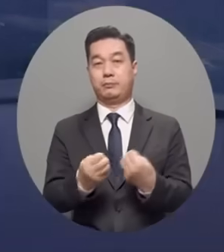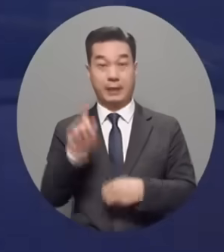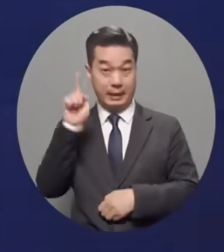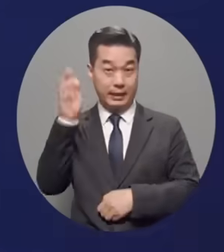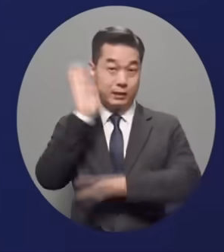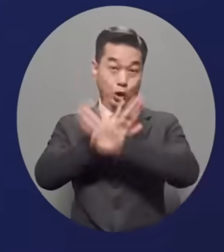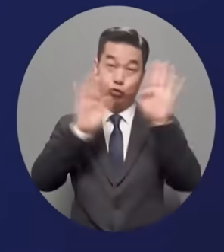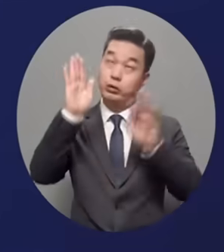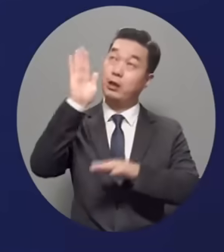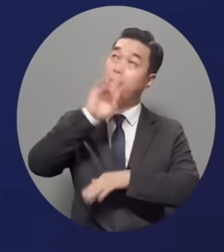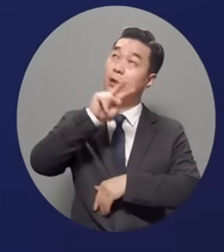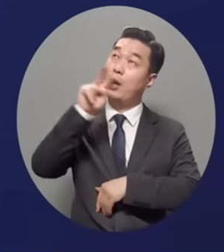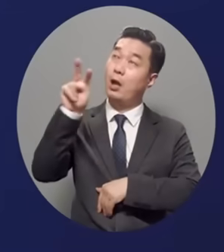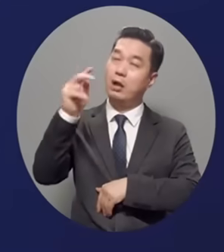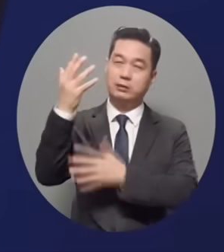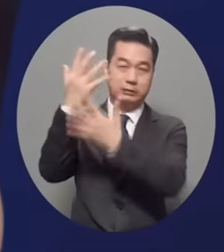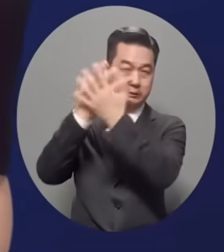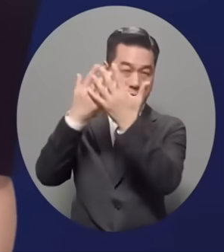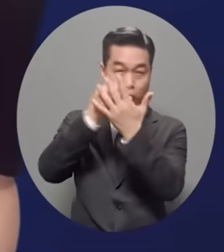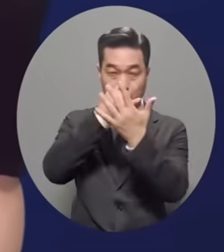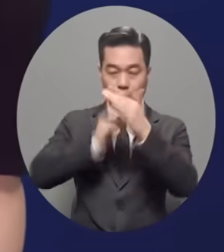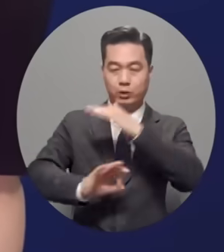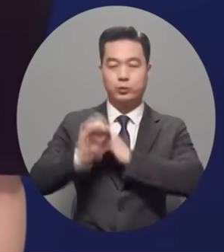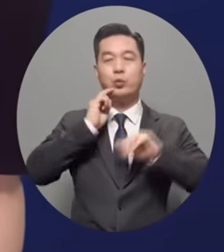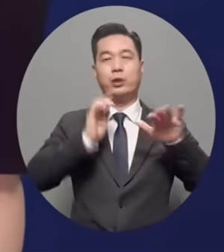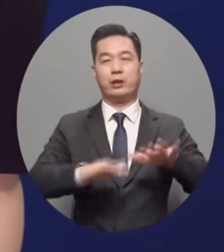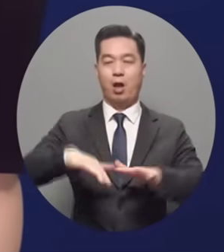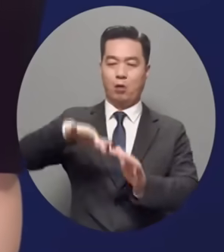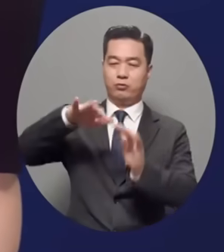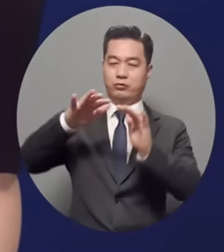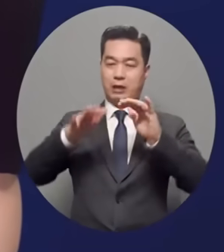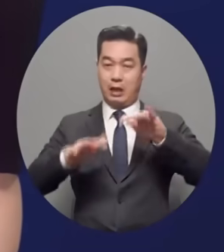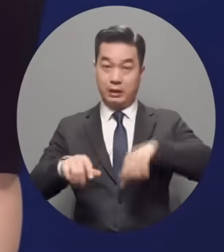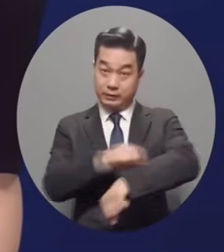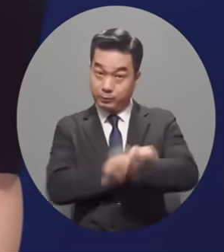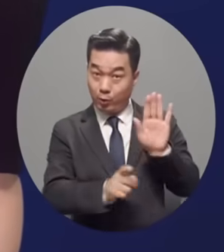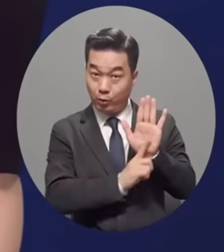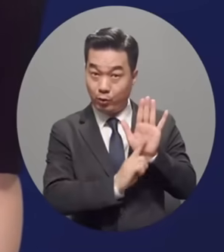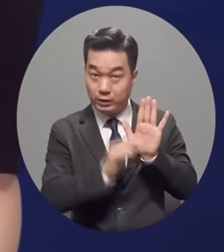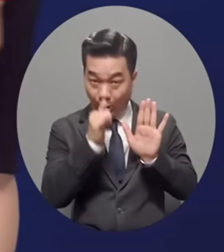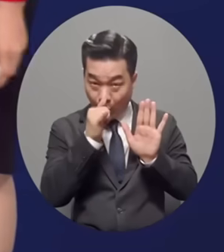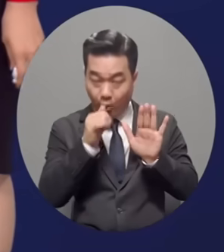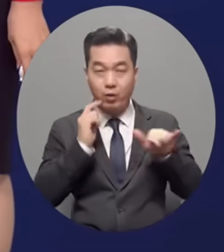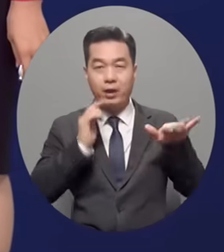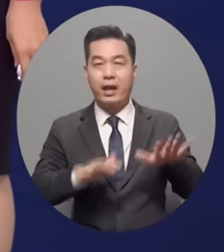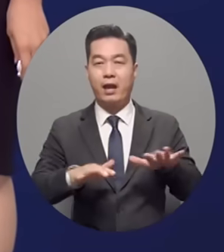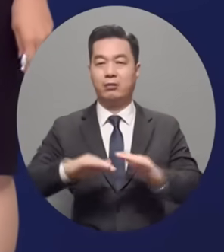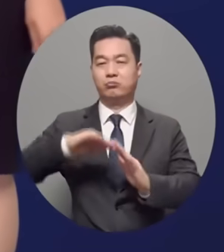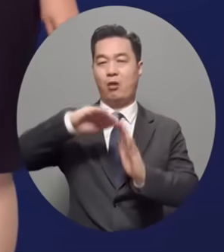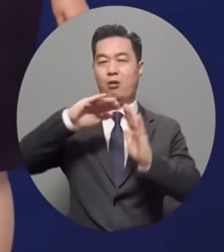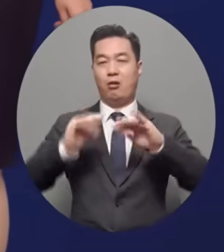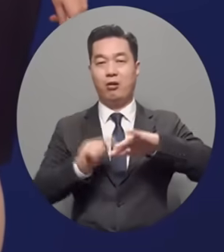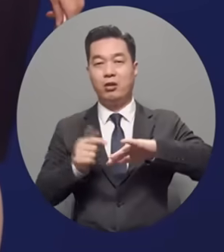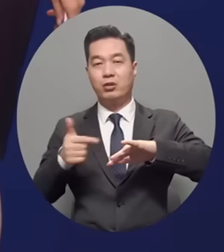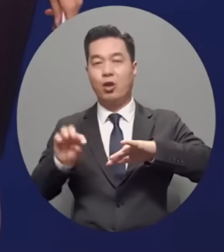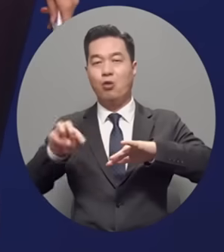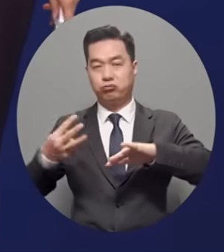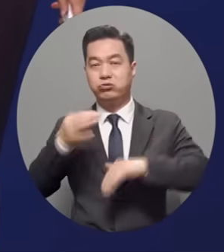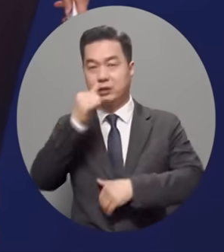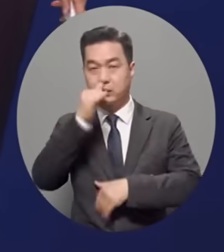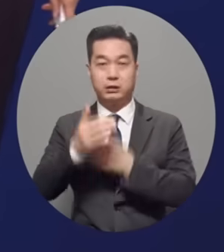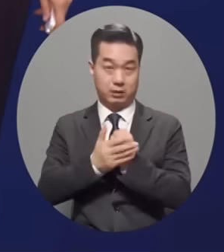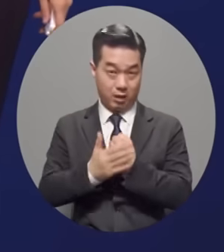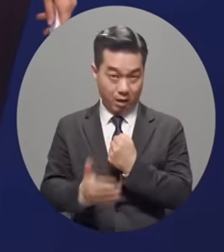대체로 흐리겠습니다. 또 현재 동해상에는 풍랑특보가 발효 중인 가운데 해안가로 너울성 파도가 강하게 밀려들고